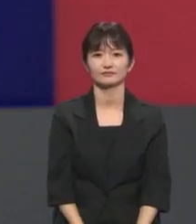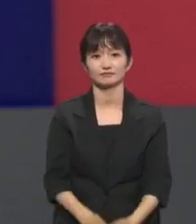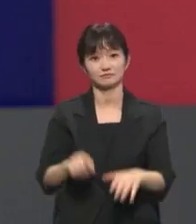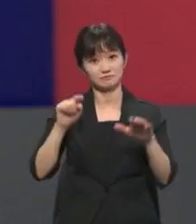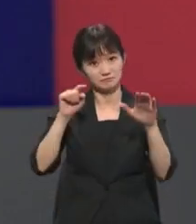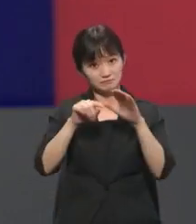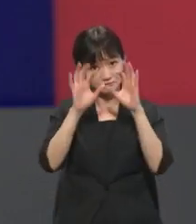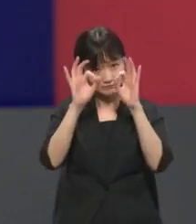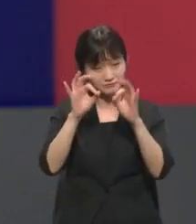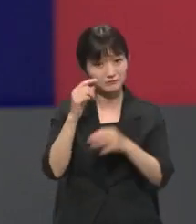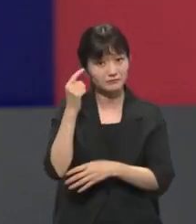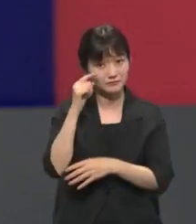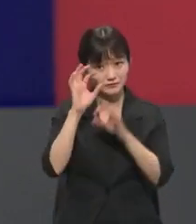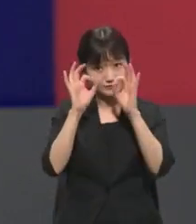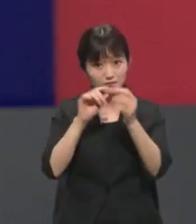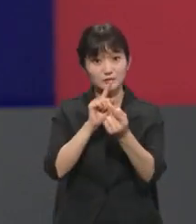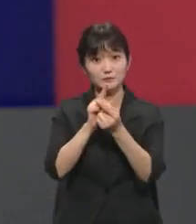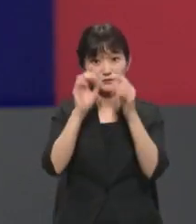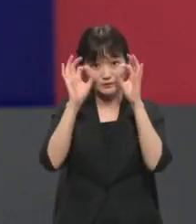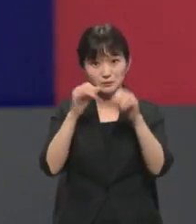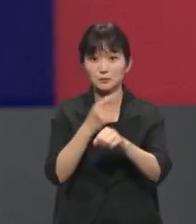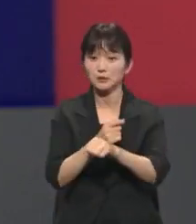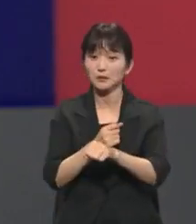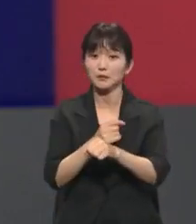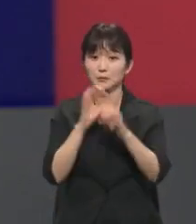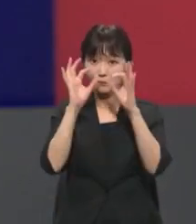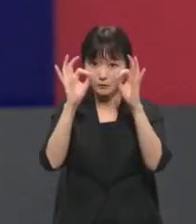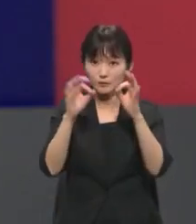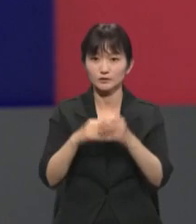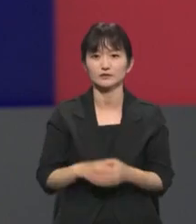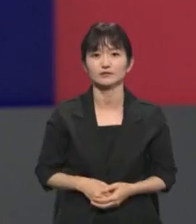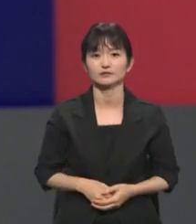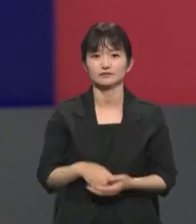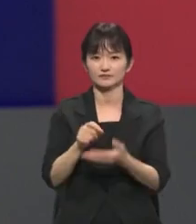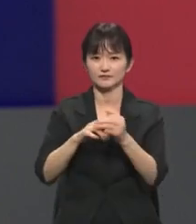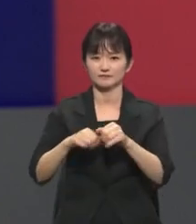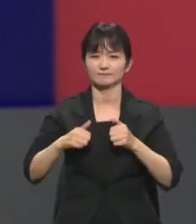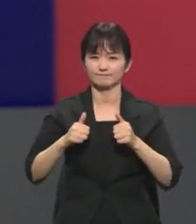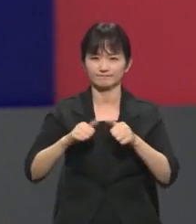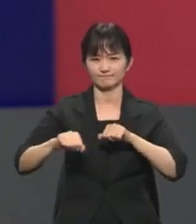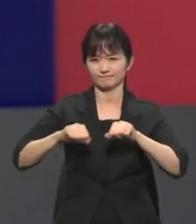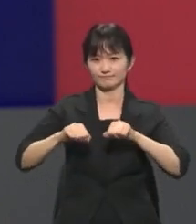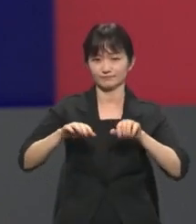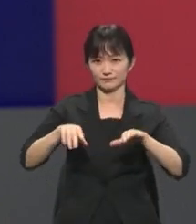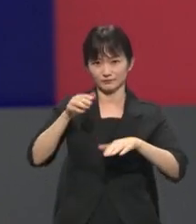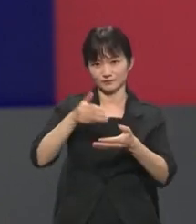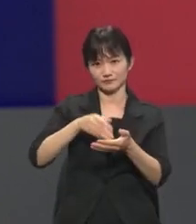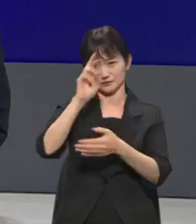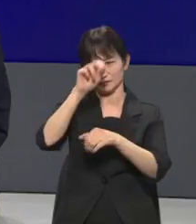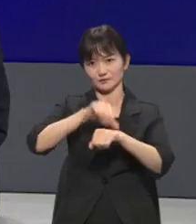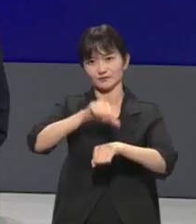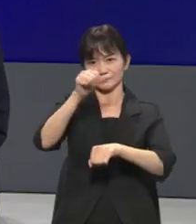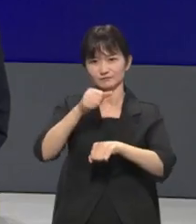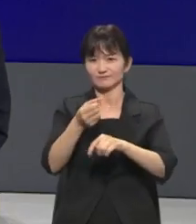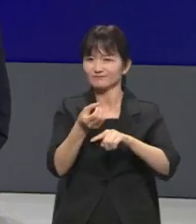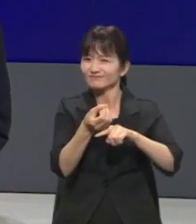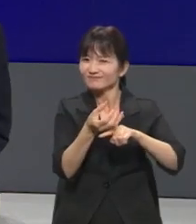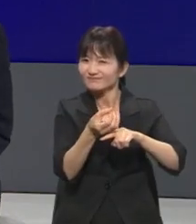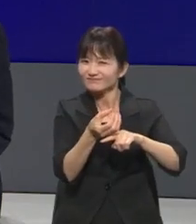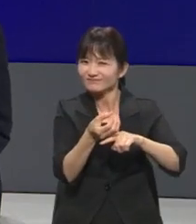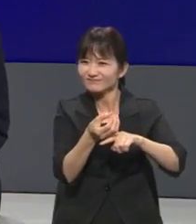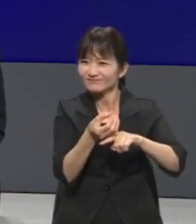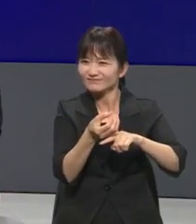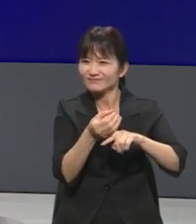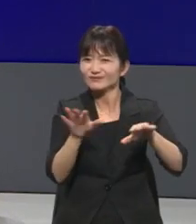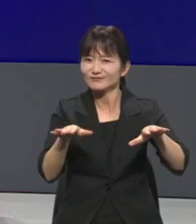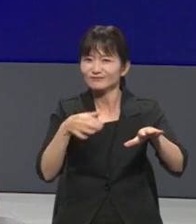가보니 들어보니 만나보니 해보니 보니 보니 취재 기자가 열심히 뜁니다. 오늘도 뉴스 오후에 그렇습니다. 보물.